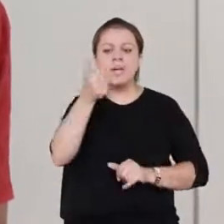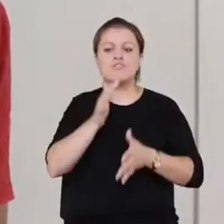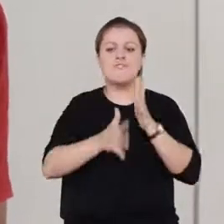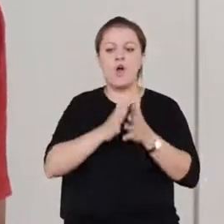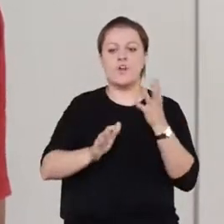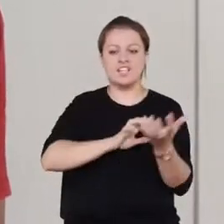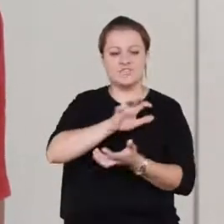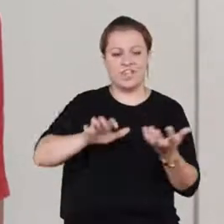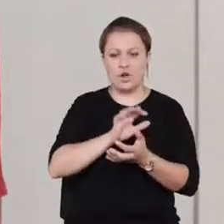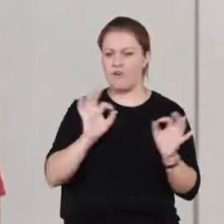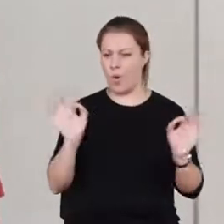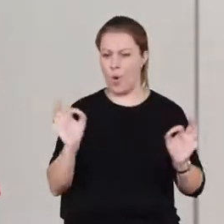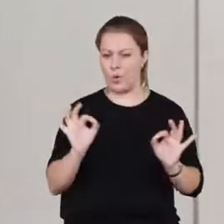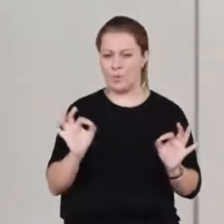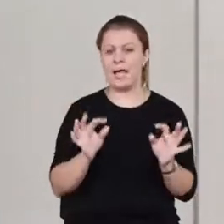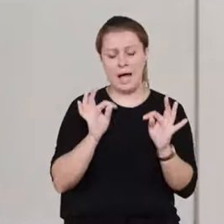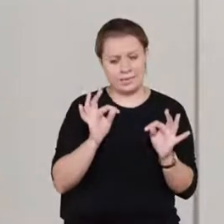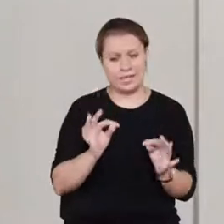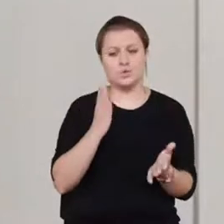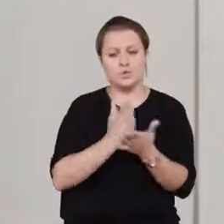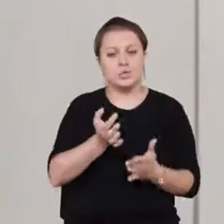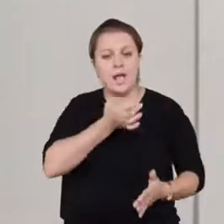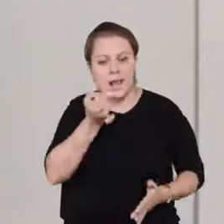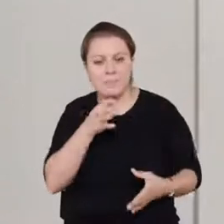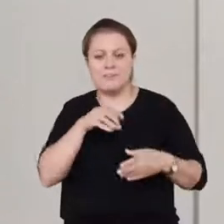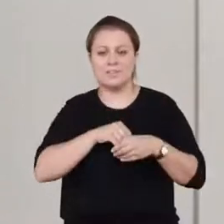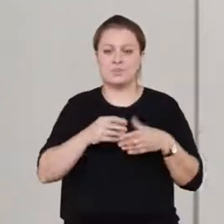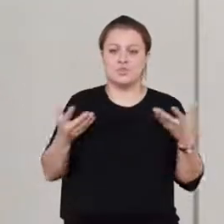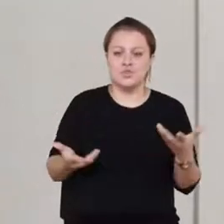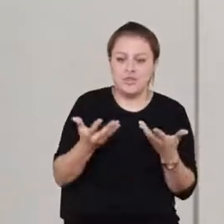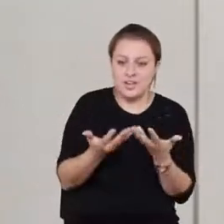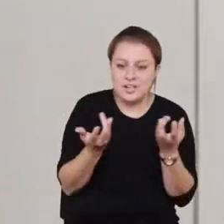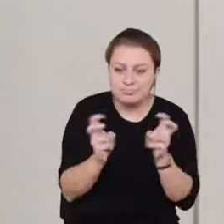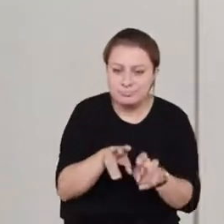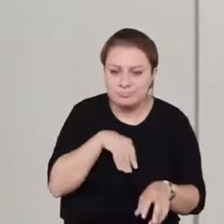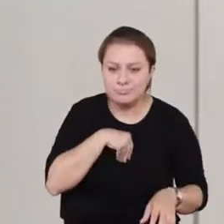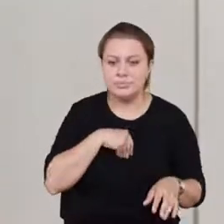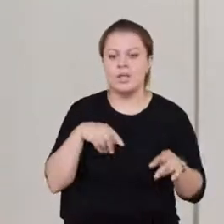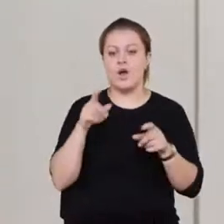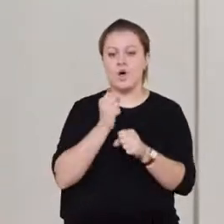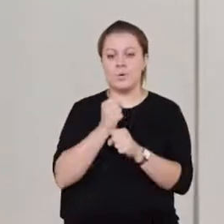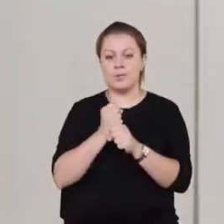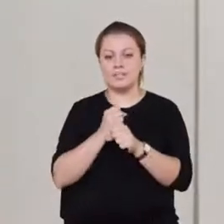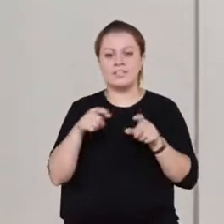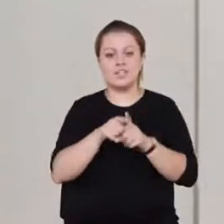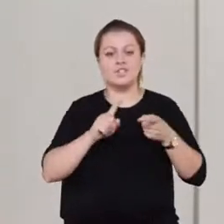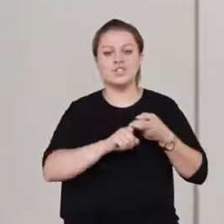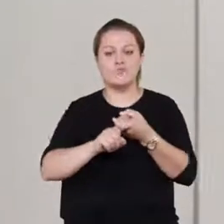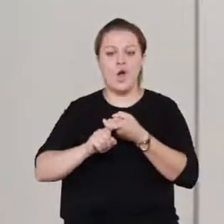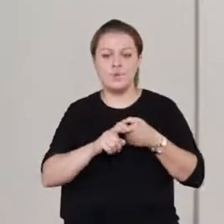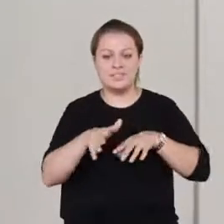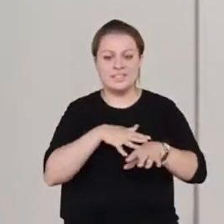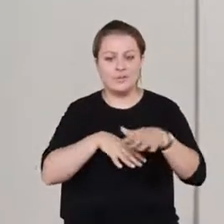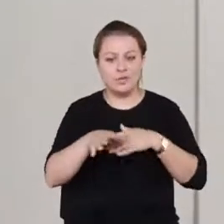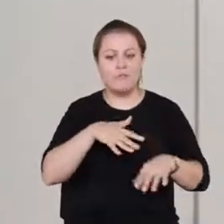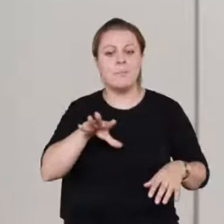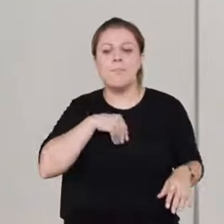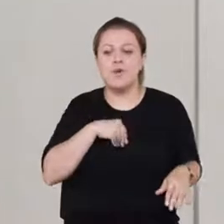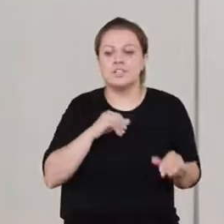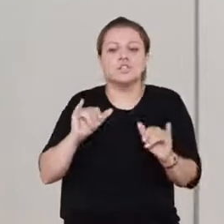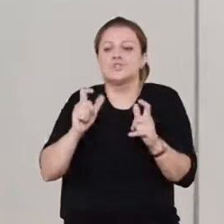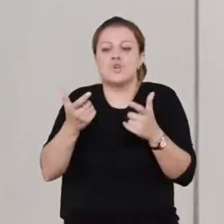można, istnieją związki zawodowe, można mieć stowarzyszenia, zakłady stowarzyszenia robotnicze i tak dalej, więc jakby ta sfera społeczna ewidentnie się